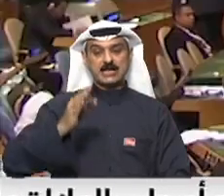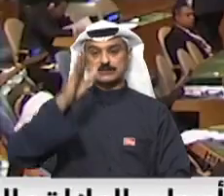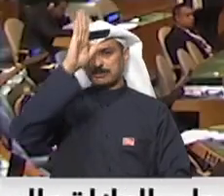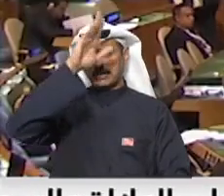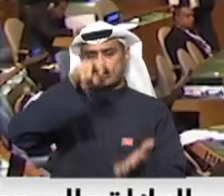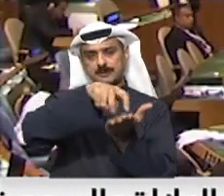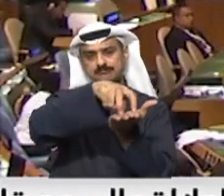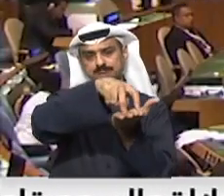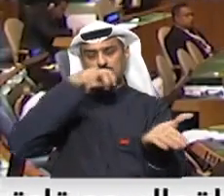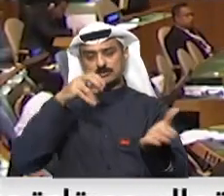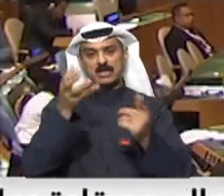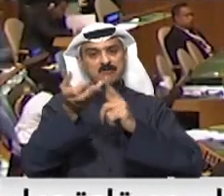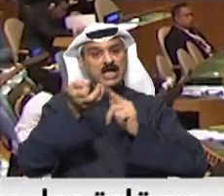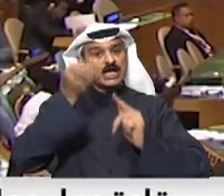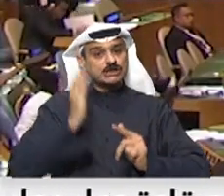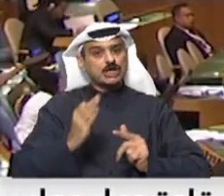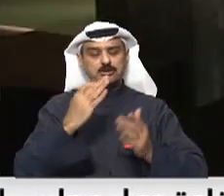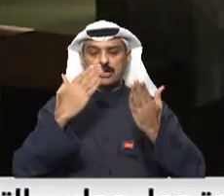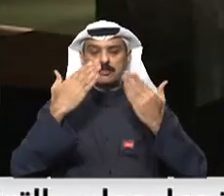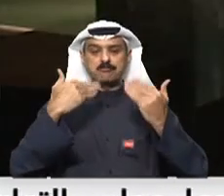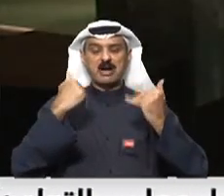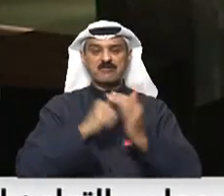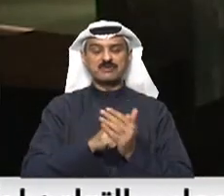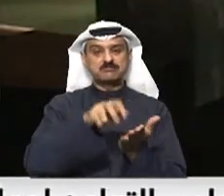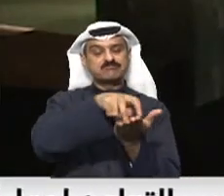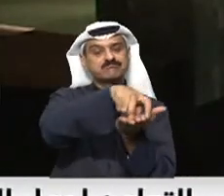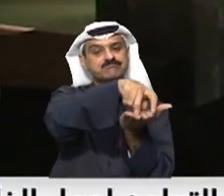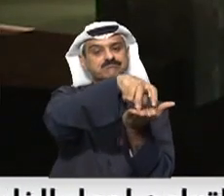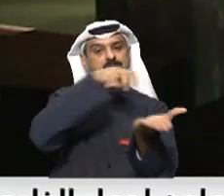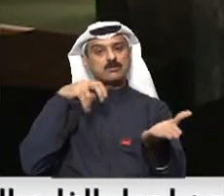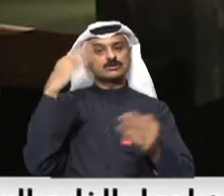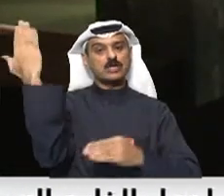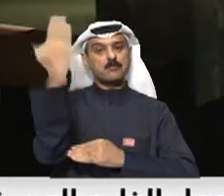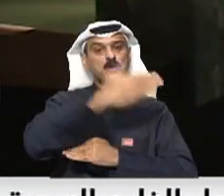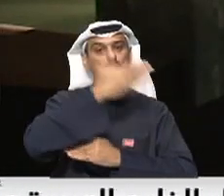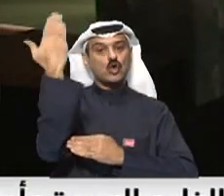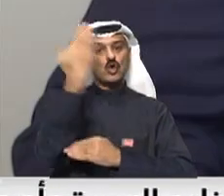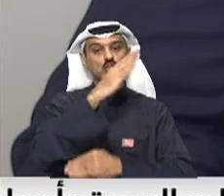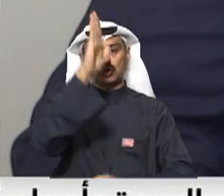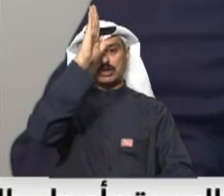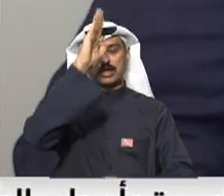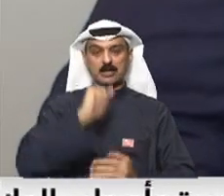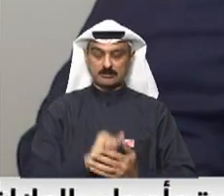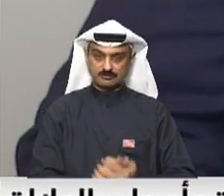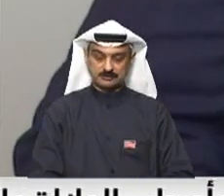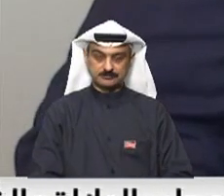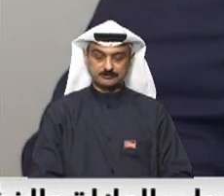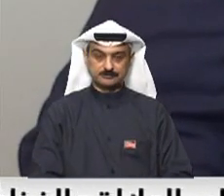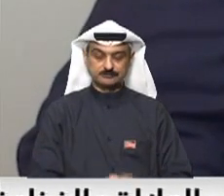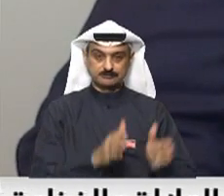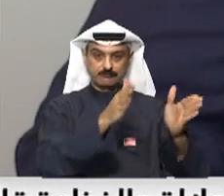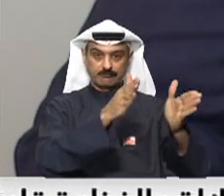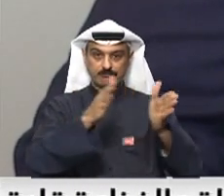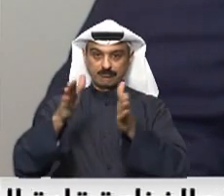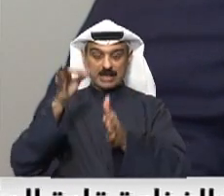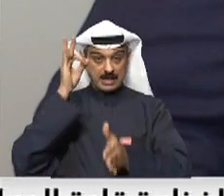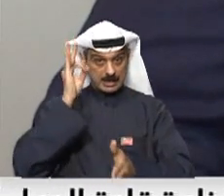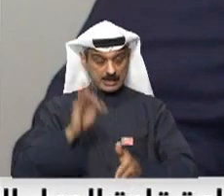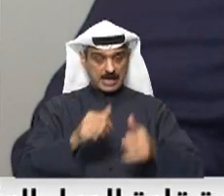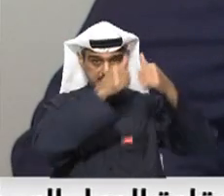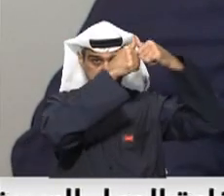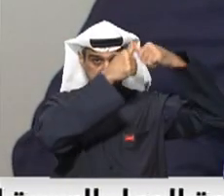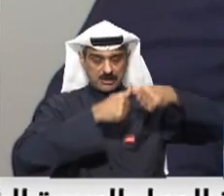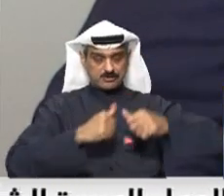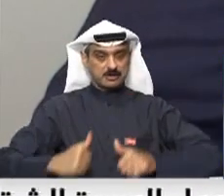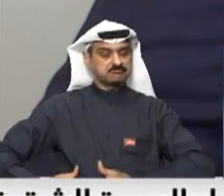ومن دون قيد او شرط الى المواقع التي كانت فيها في الاول من اغسطس لابد ان نذكر وبكل